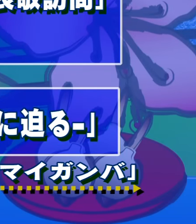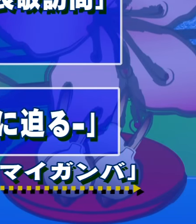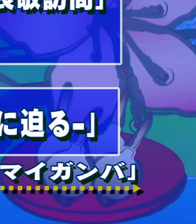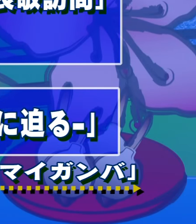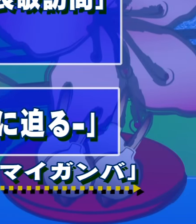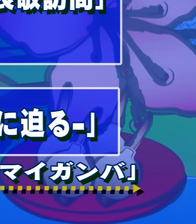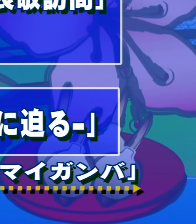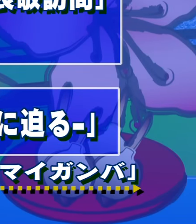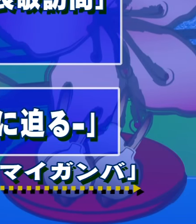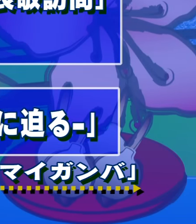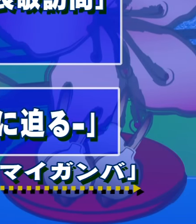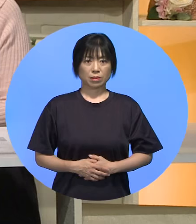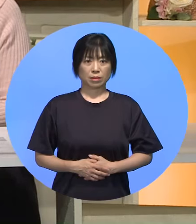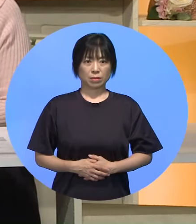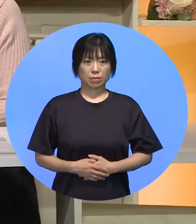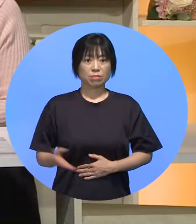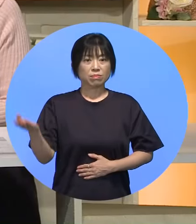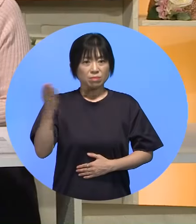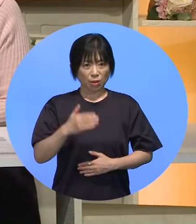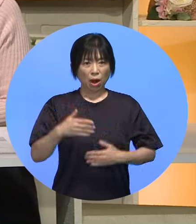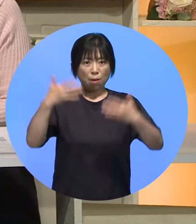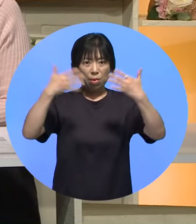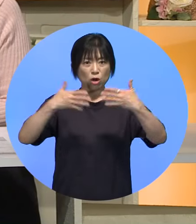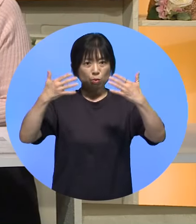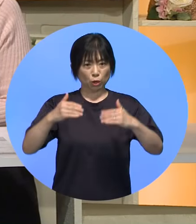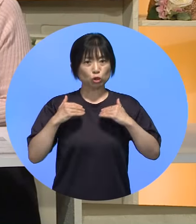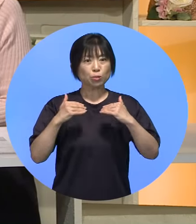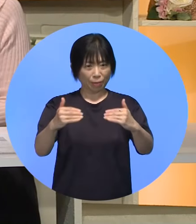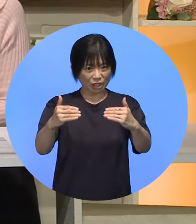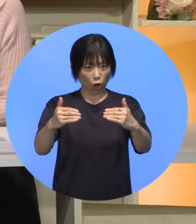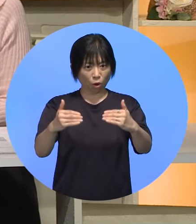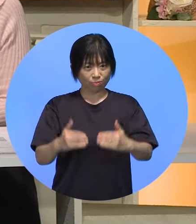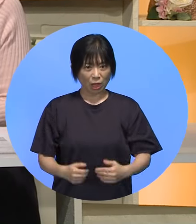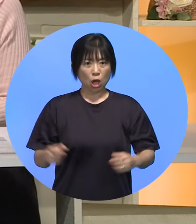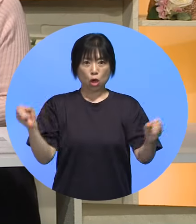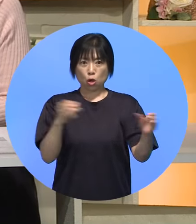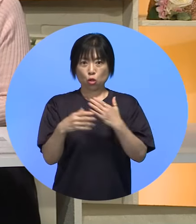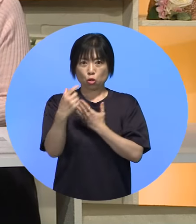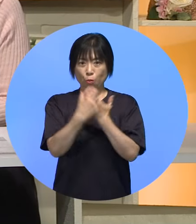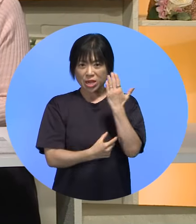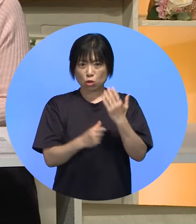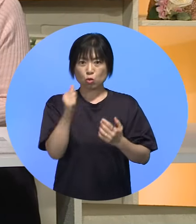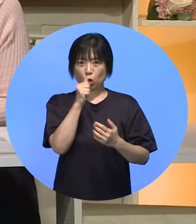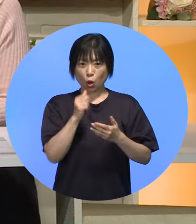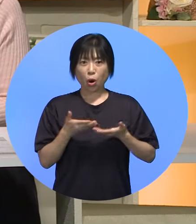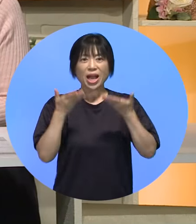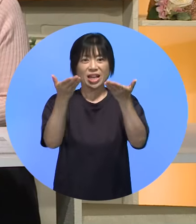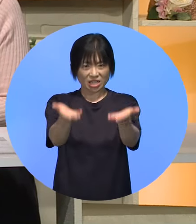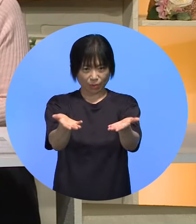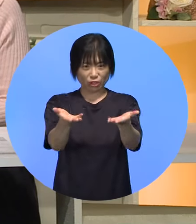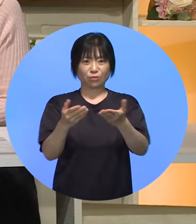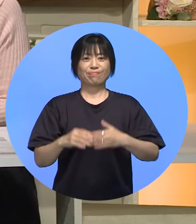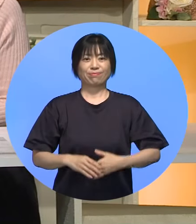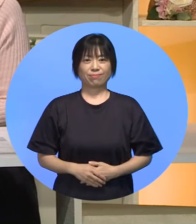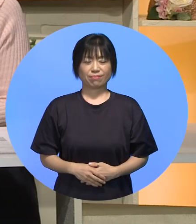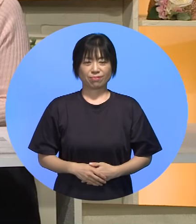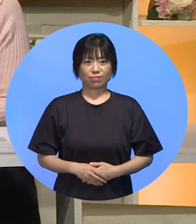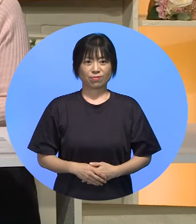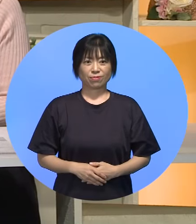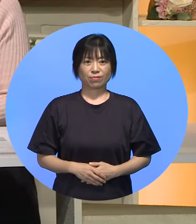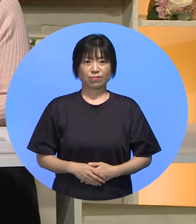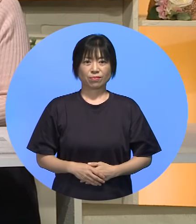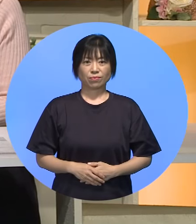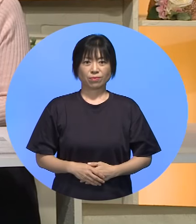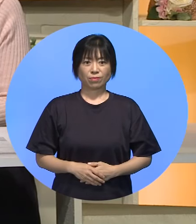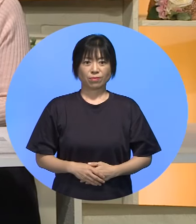最後でを付け下さいではファンに据えていきましょうかはいあっ言い出しの出来事などをご紹介するツイーターの